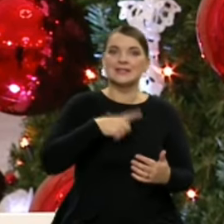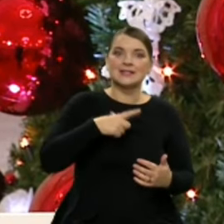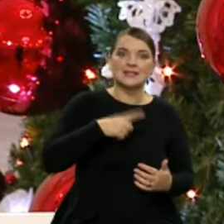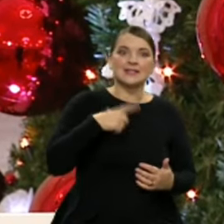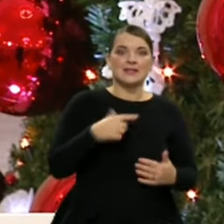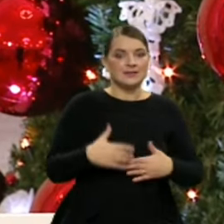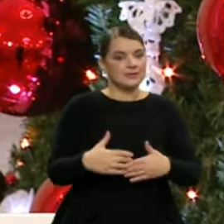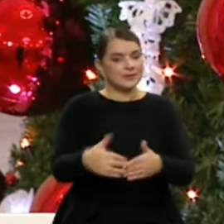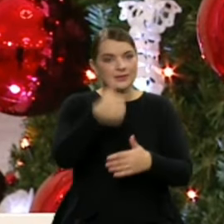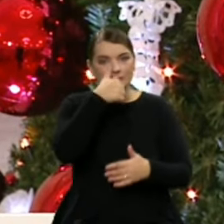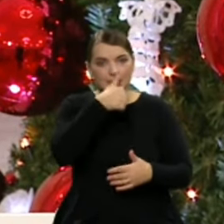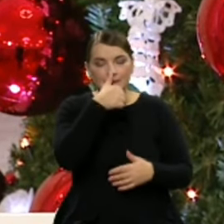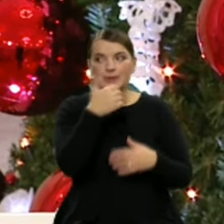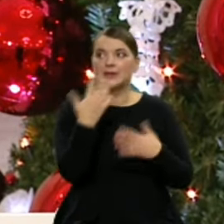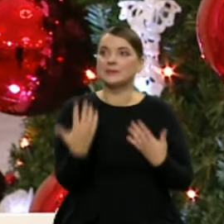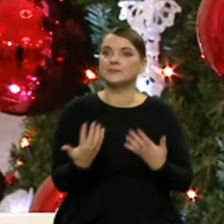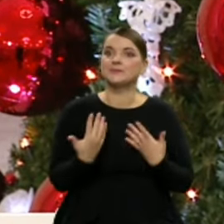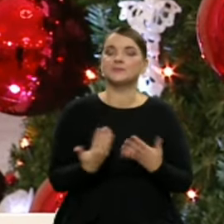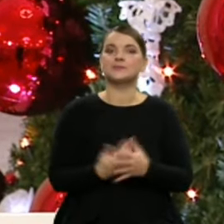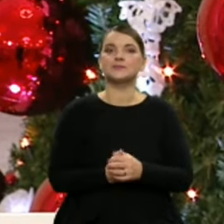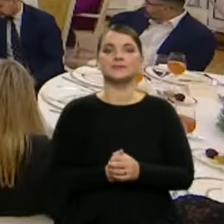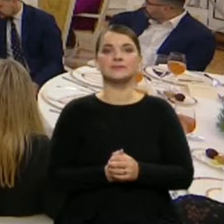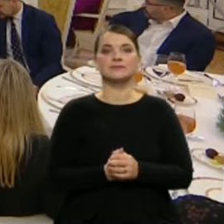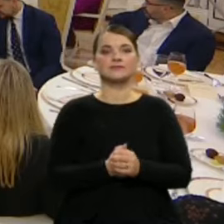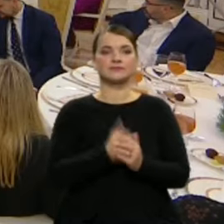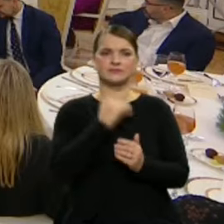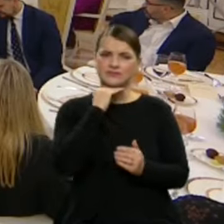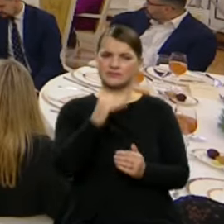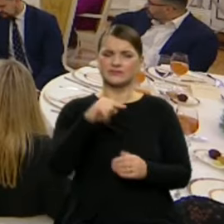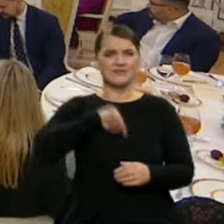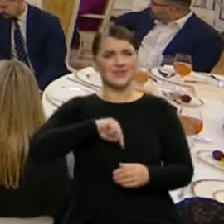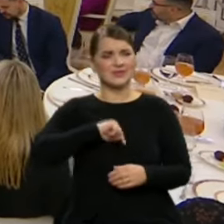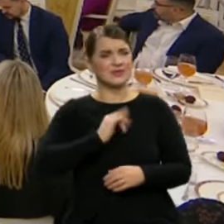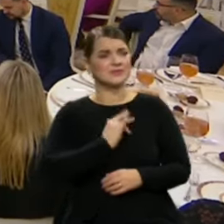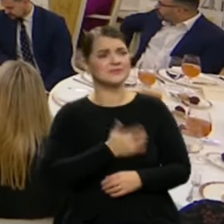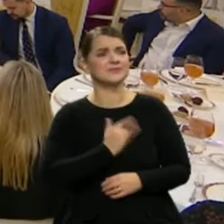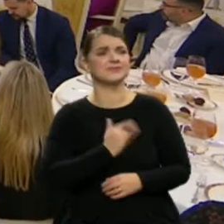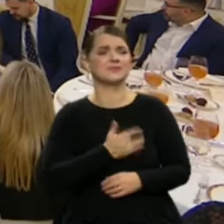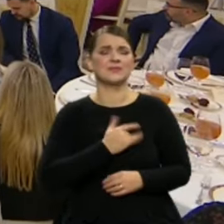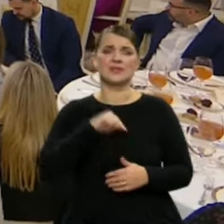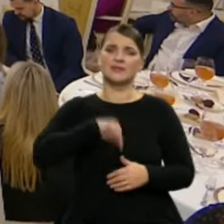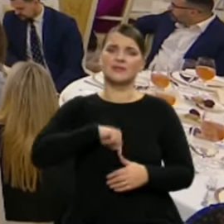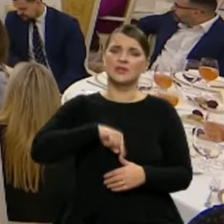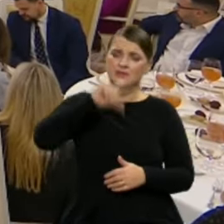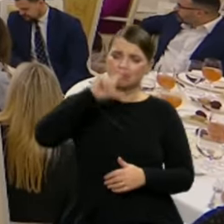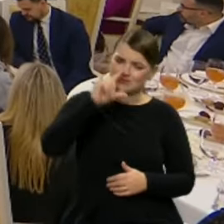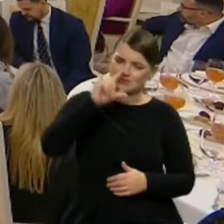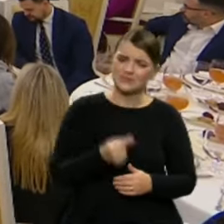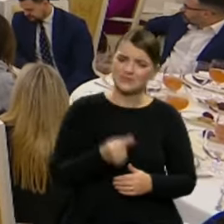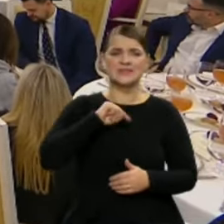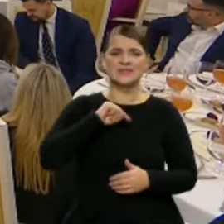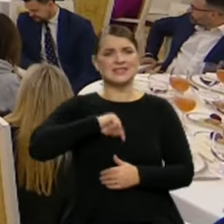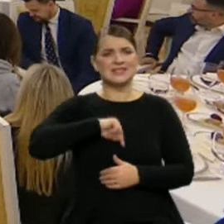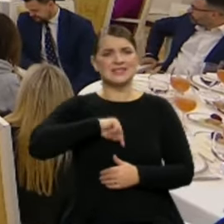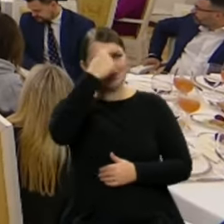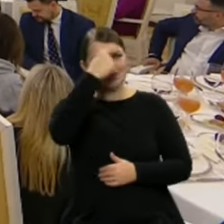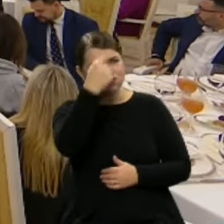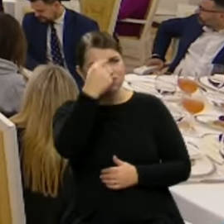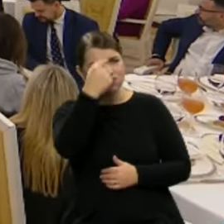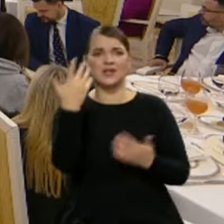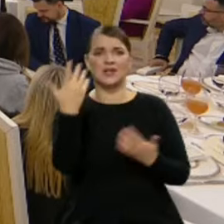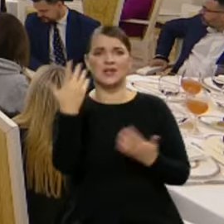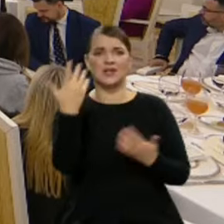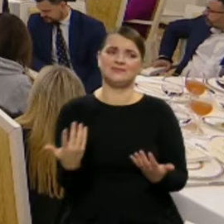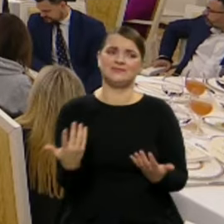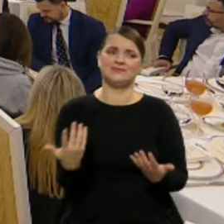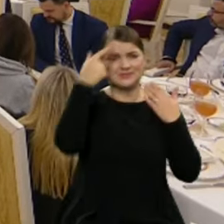laukėm ir aišku, buvo ir neramu, ir liūdna, ir pikta, ir kur tą